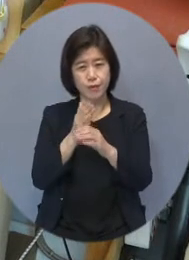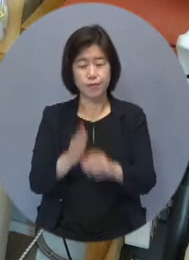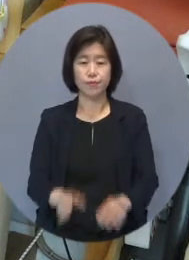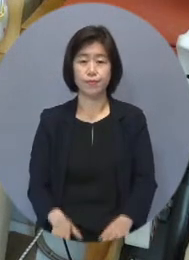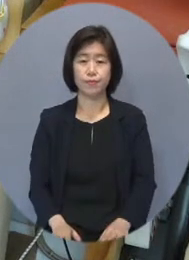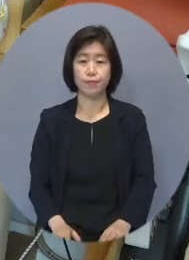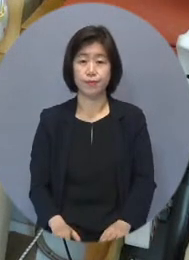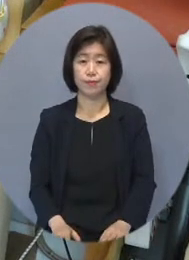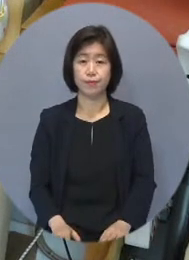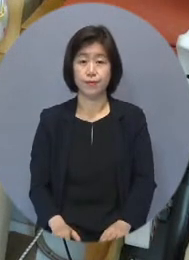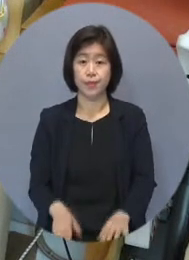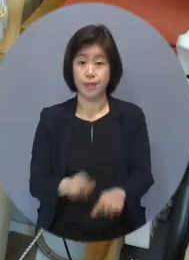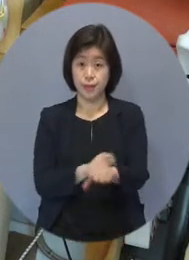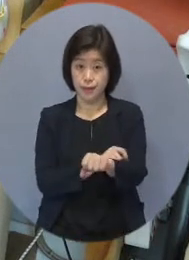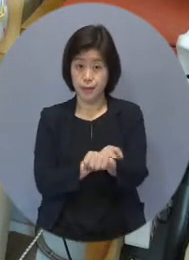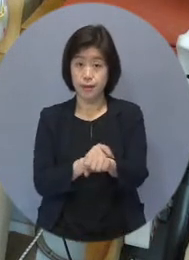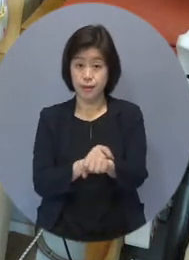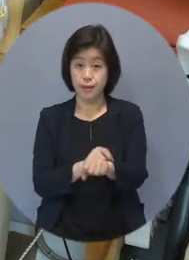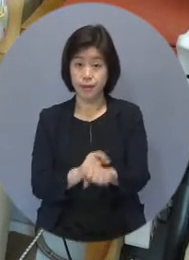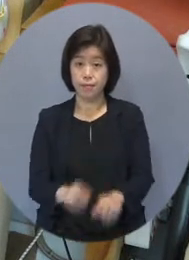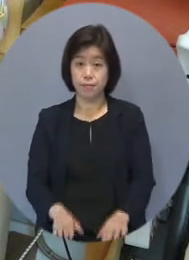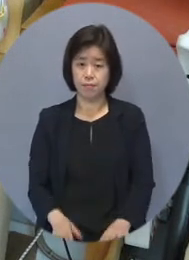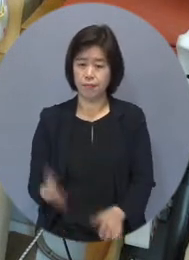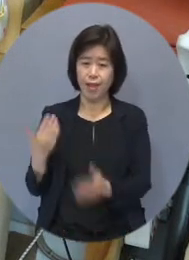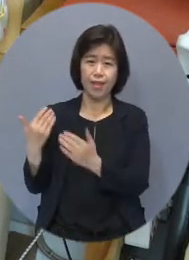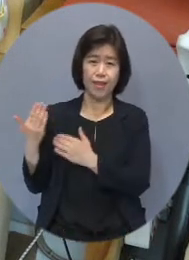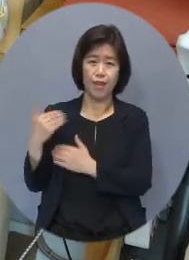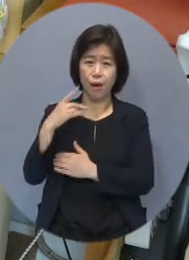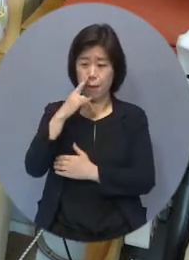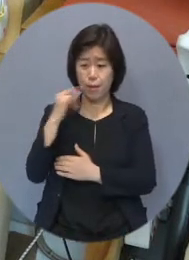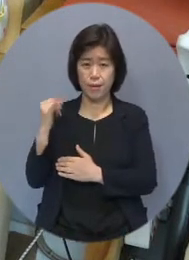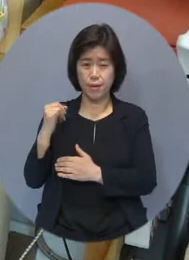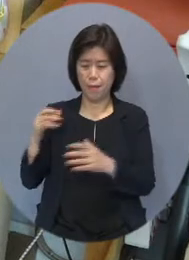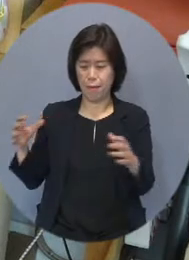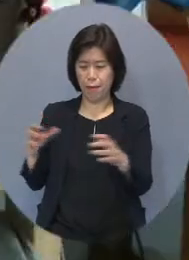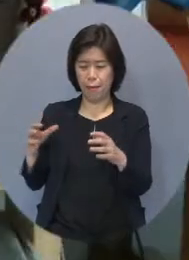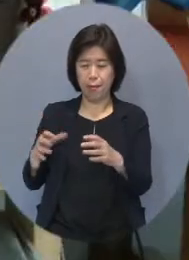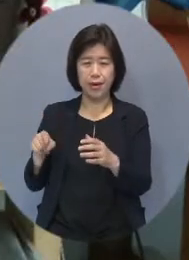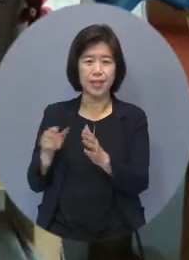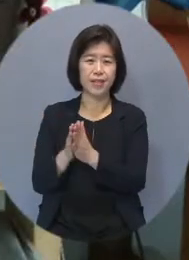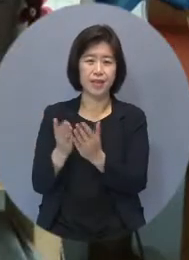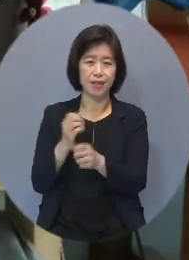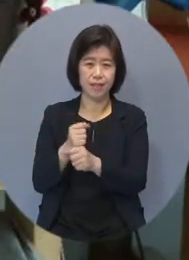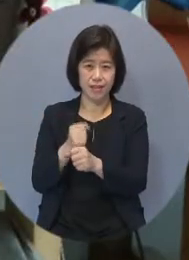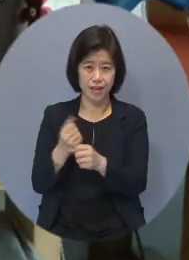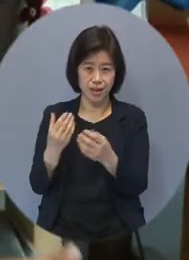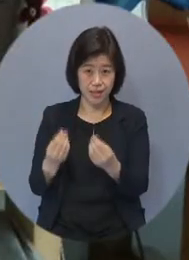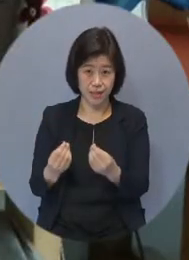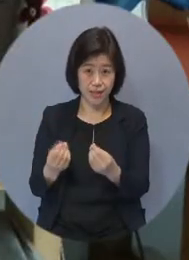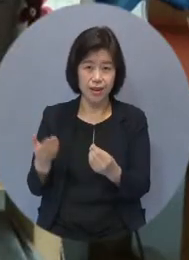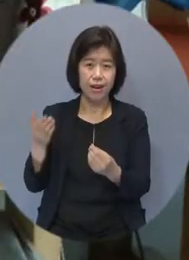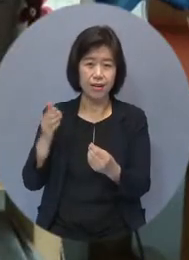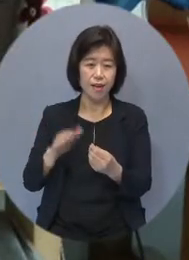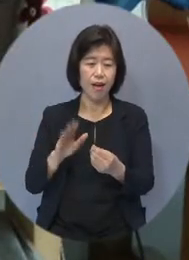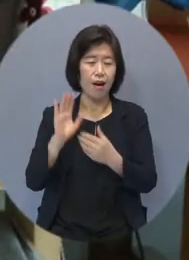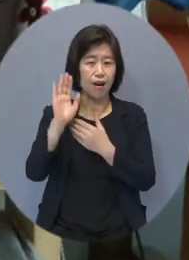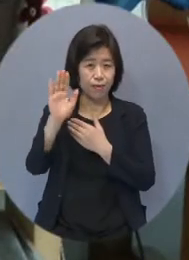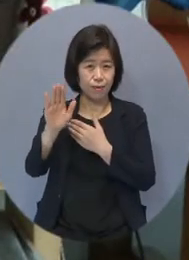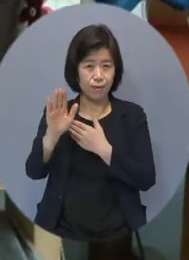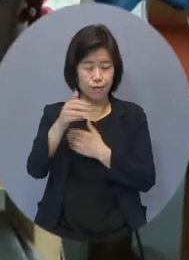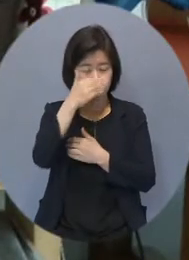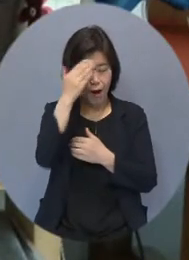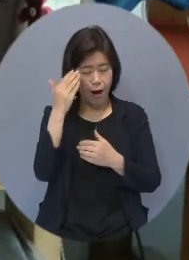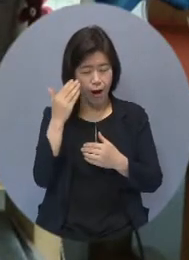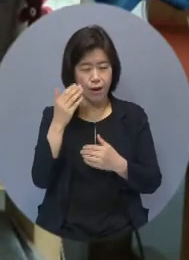이제 기존에는 엄마들 중심으로 책을 제작을 했다면 좀 다양하게 청소년층이라든가